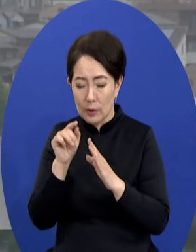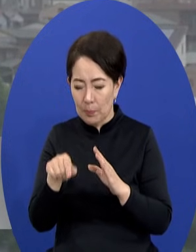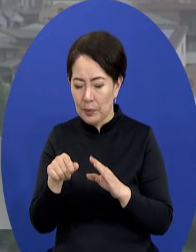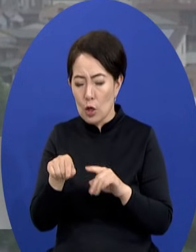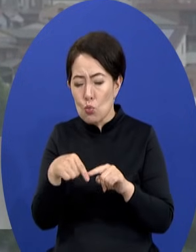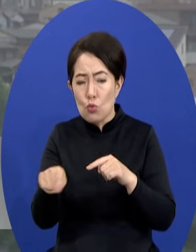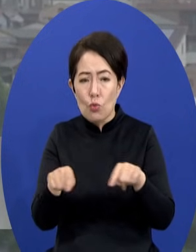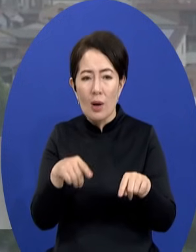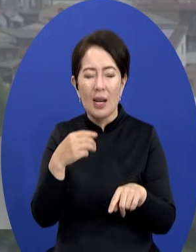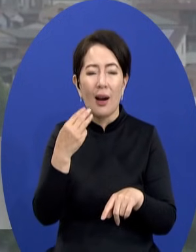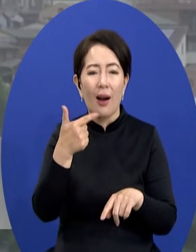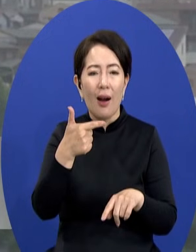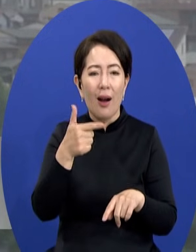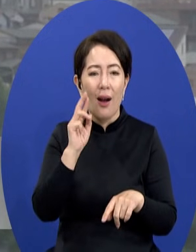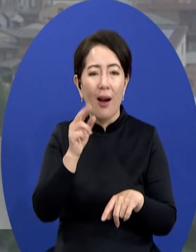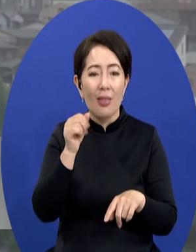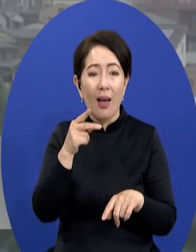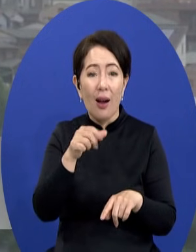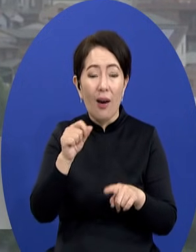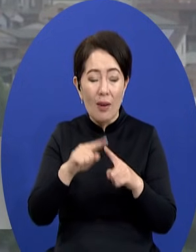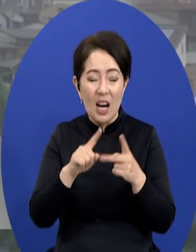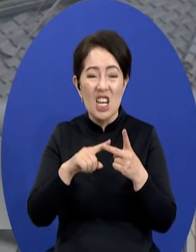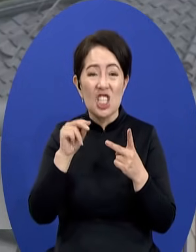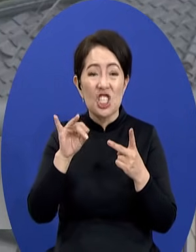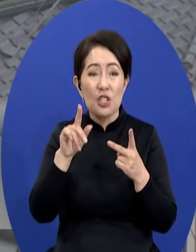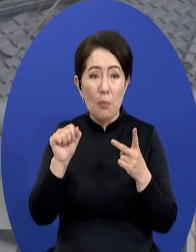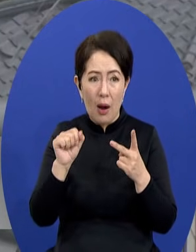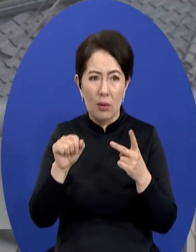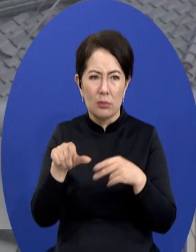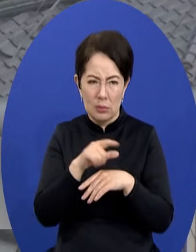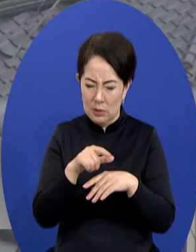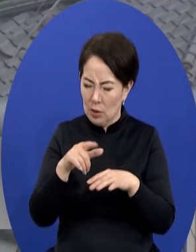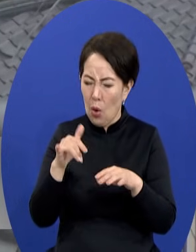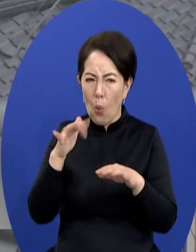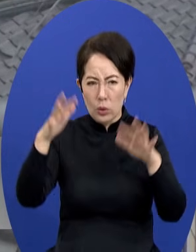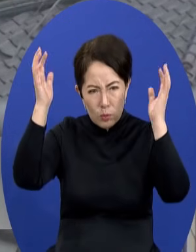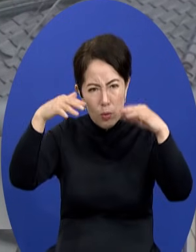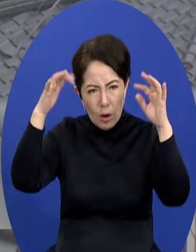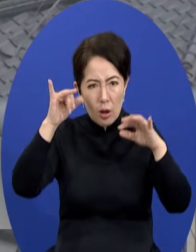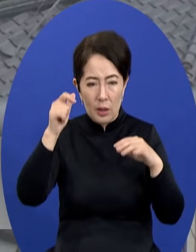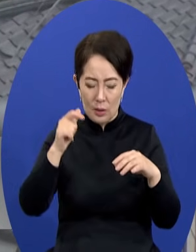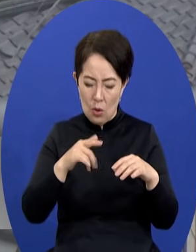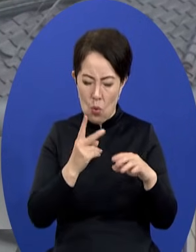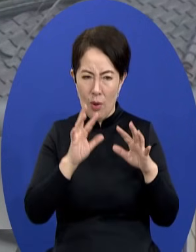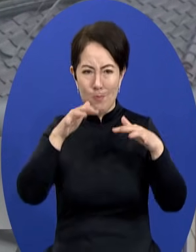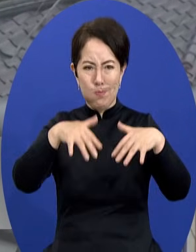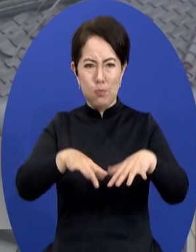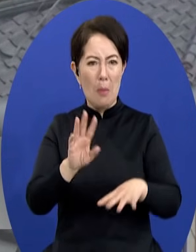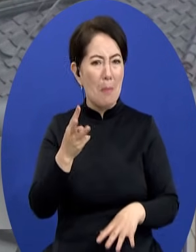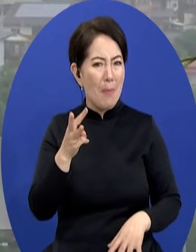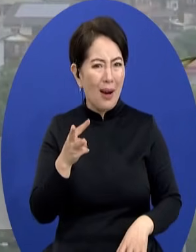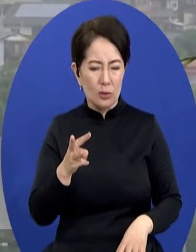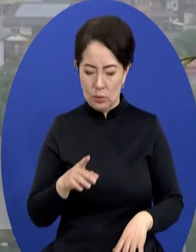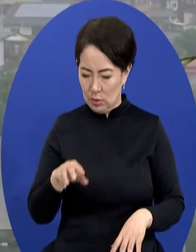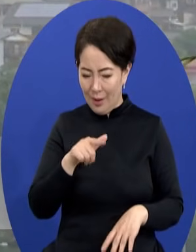Канагава, Чиба мужид мөн осорхог бороо орсон нам дор газрууд үер тавтаж болзошгүй байна. Иймээс дээрх мужуудад олон